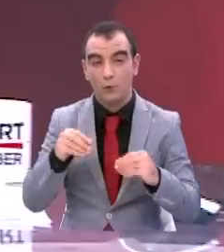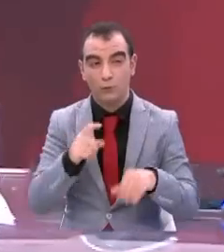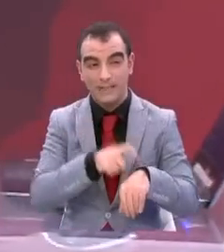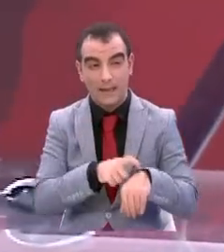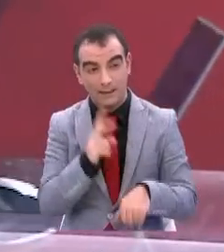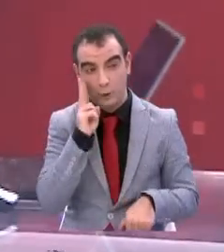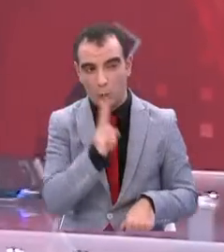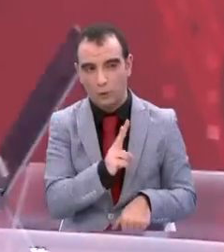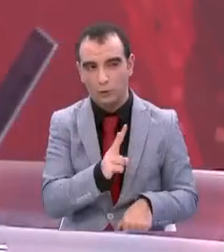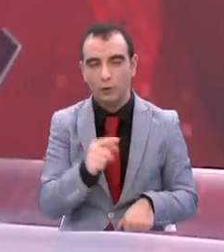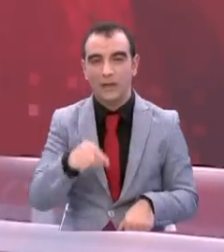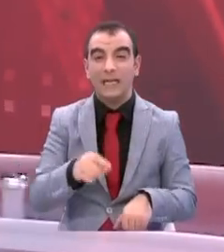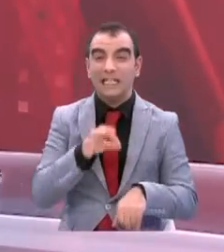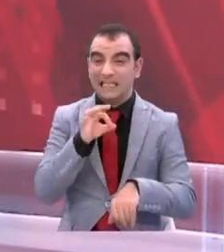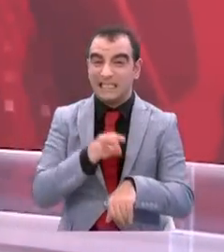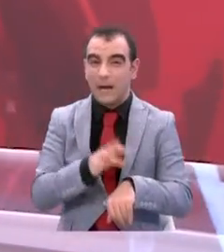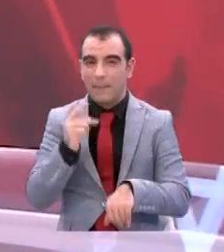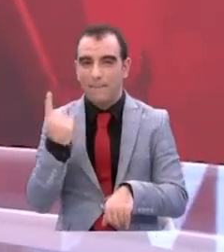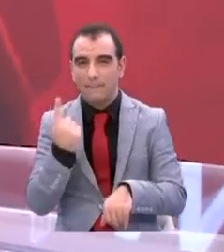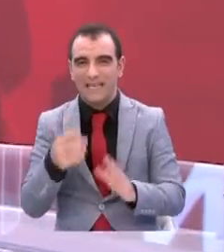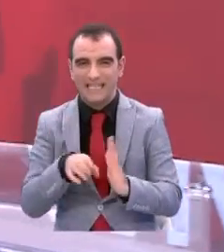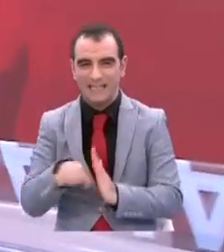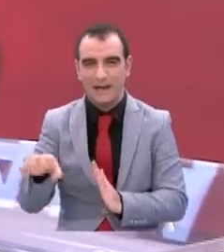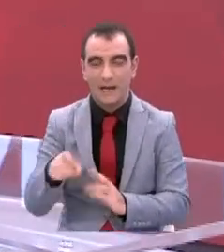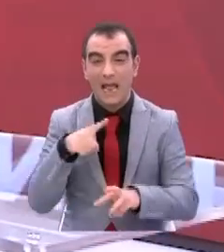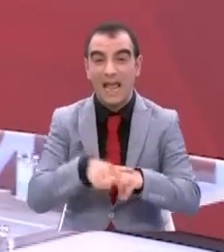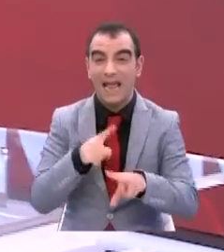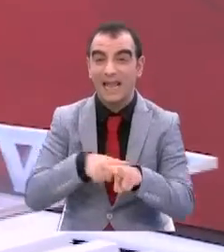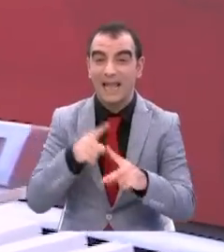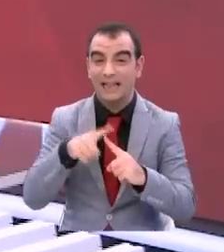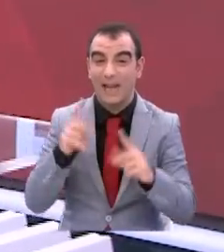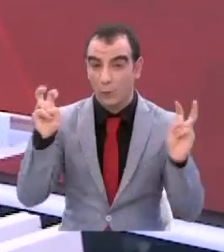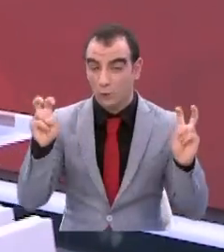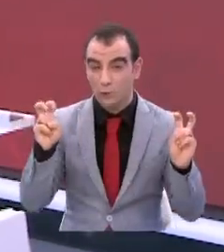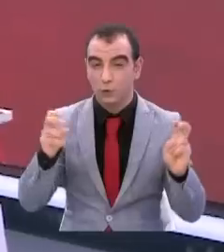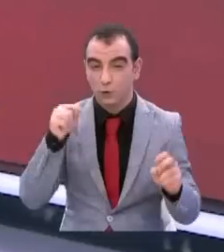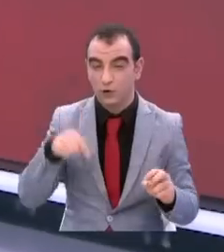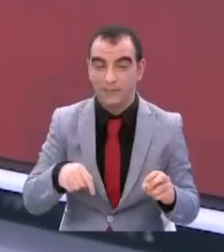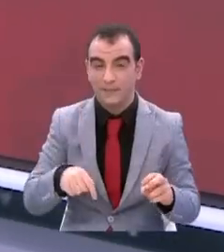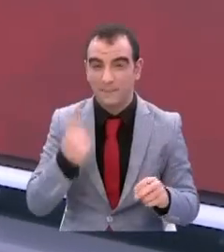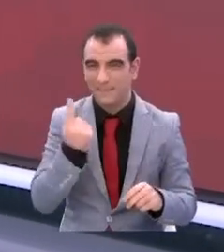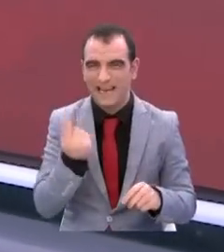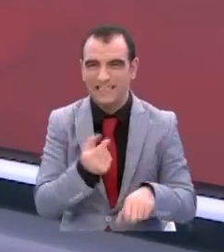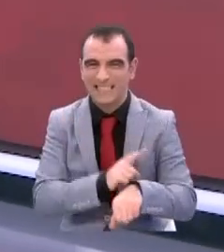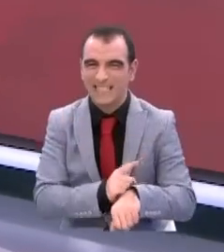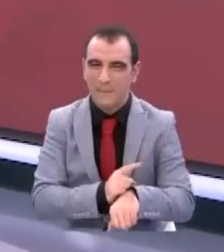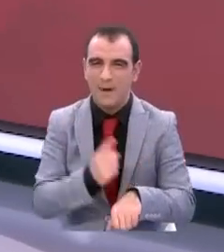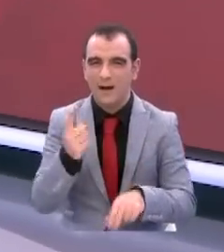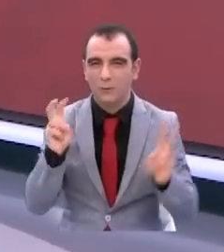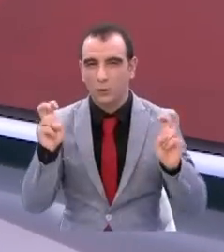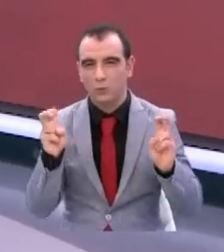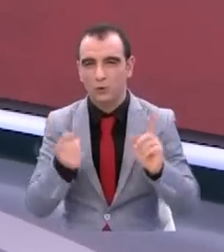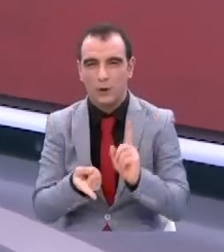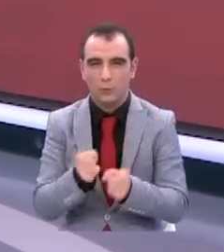gördüğümüze göre zaten zamanla da ilgili bir grafik açıkçası EYT yasası EYT meselesi biraz zaman meselesine de dönüştü